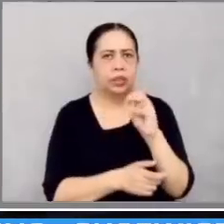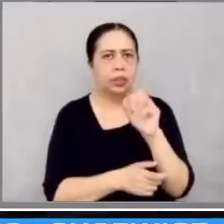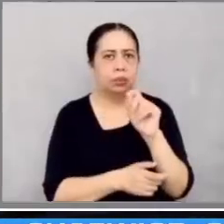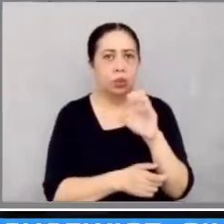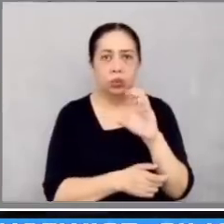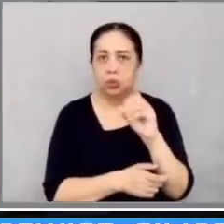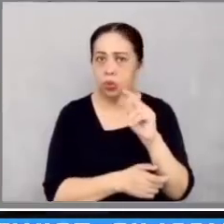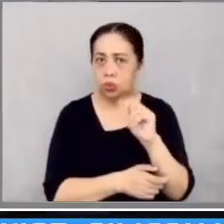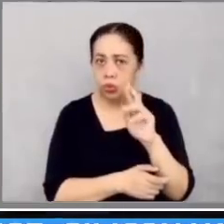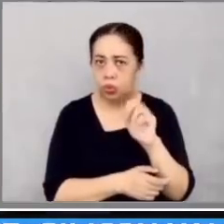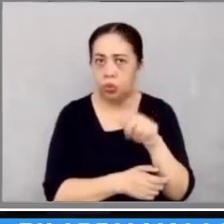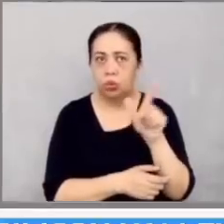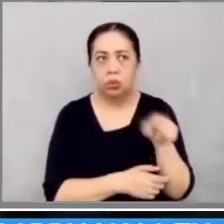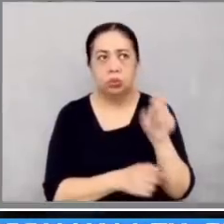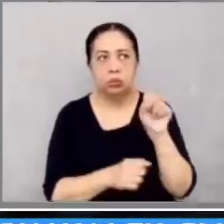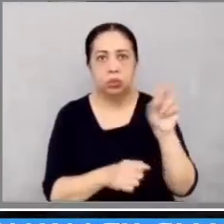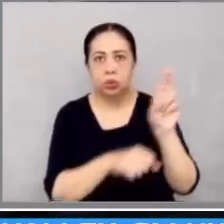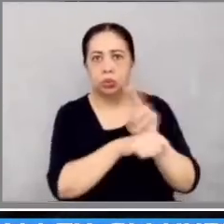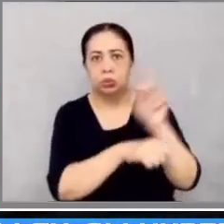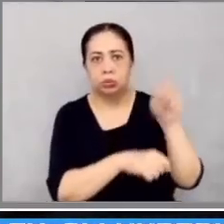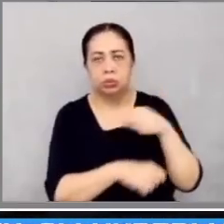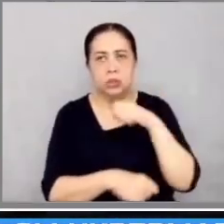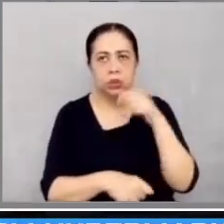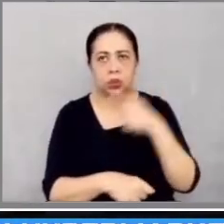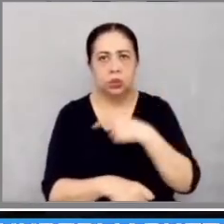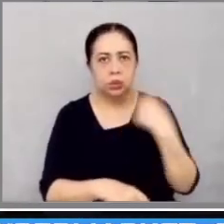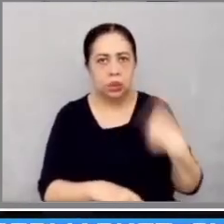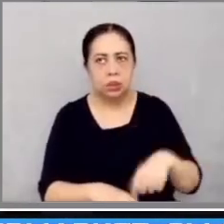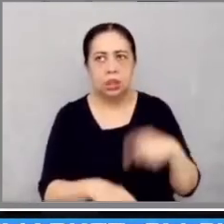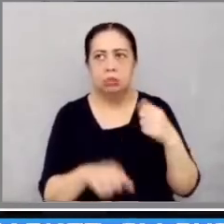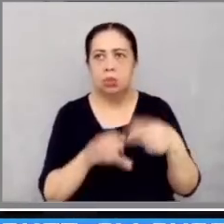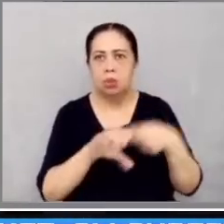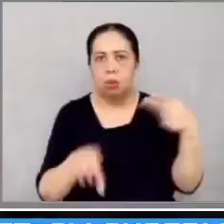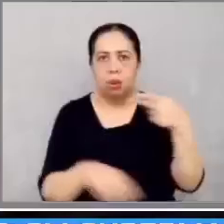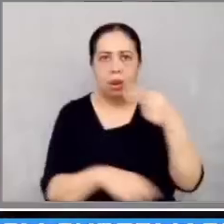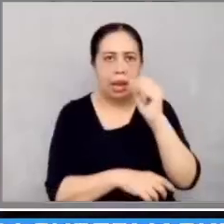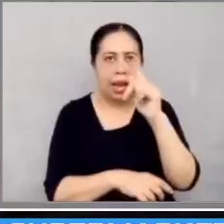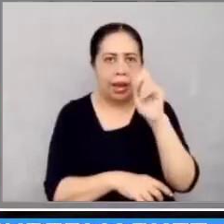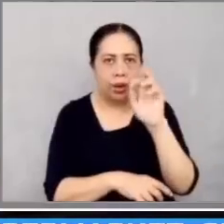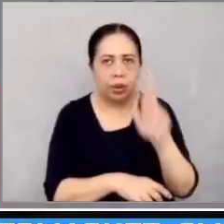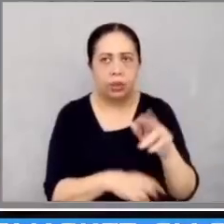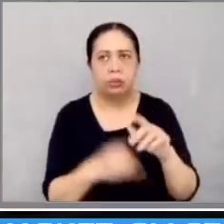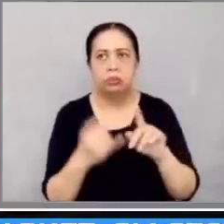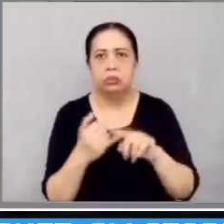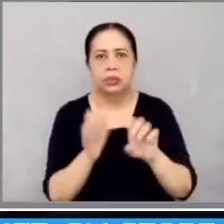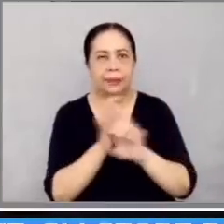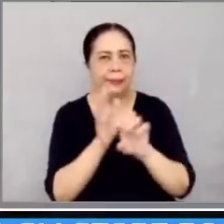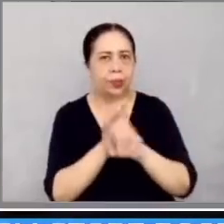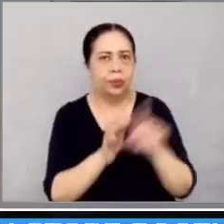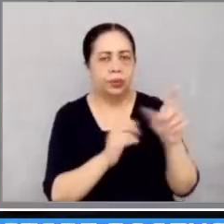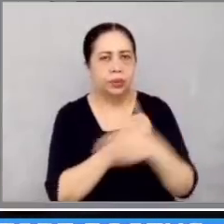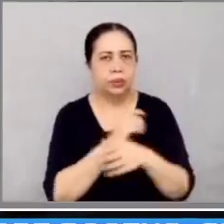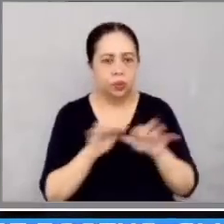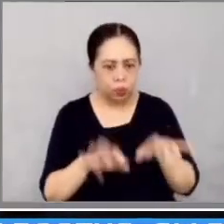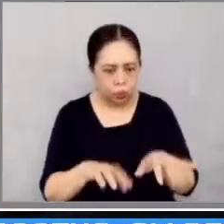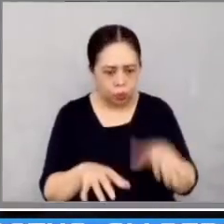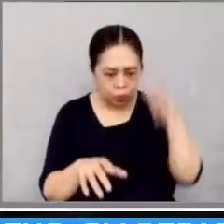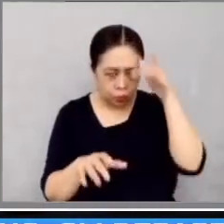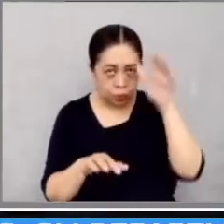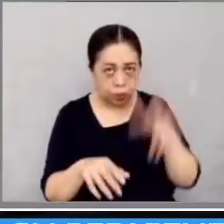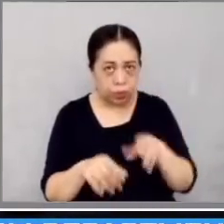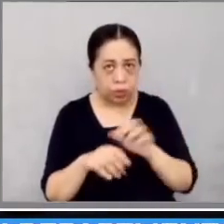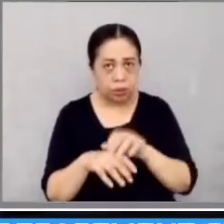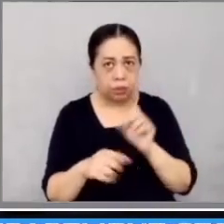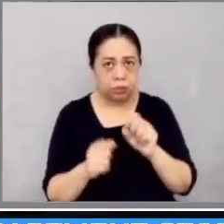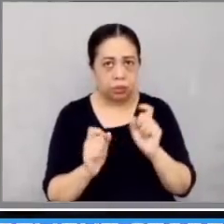bansa, not only China, ng mga hackers, alam mo, isang bansa. Na meron silang computer na kung saan binibili sa